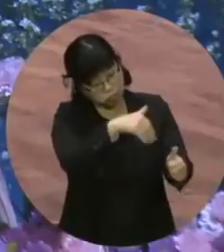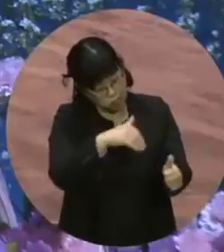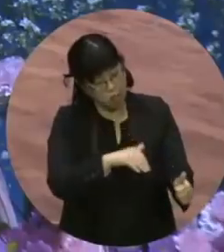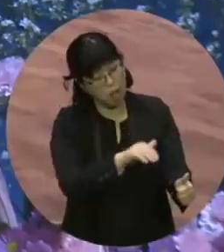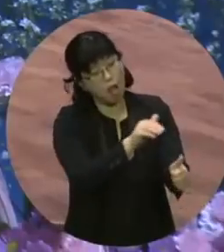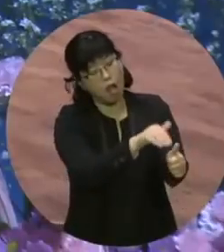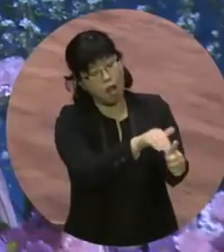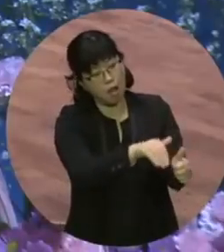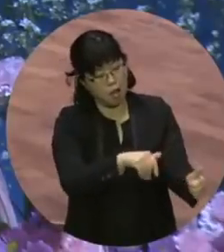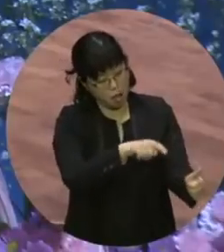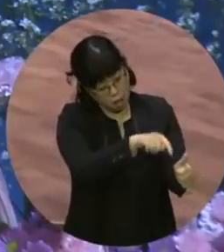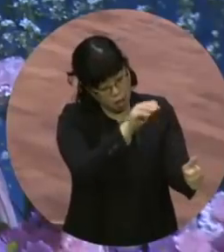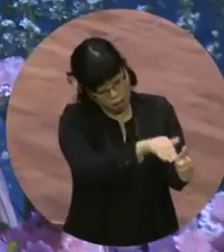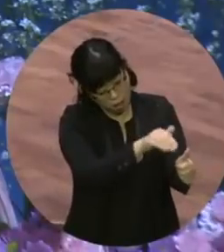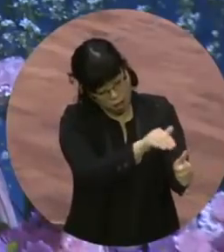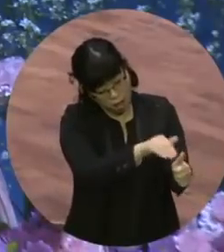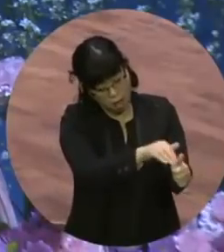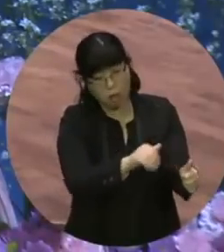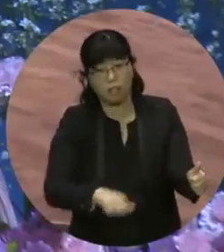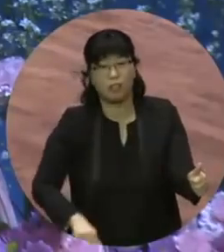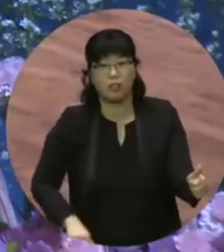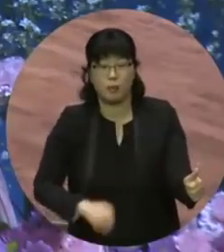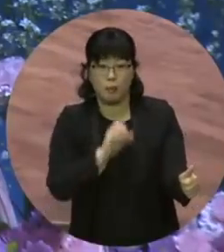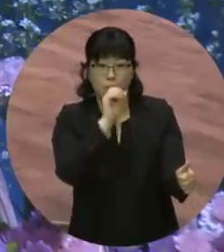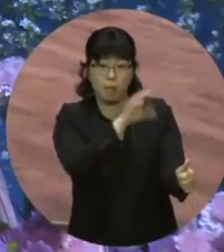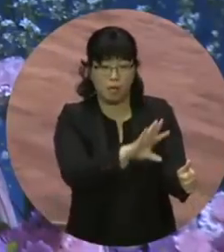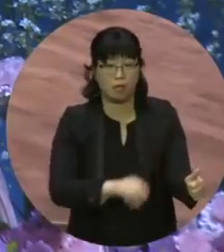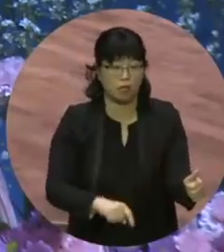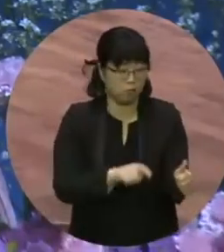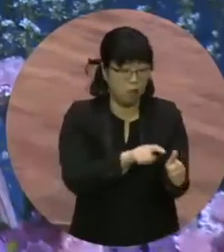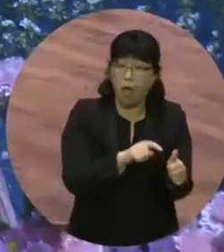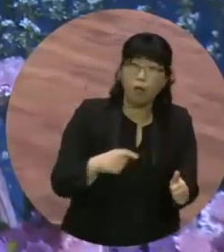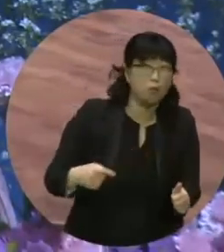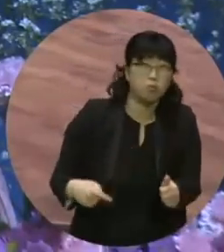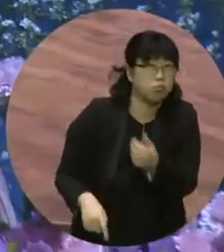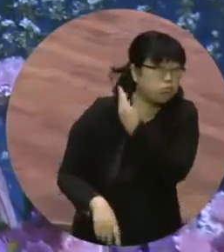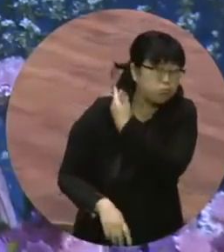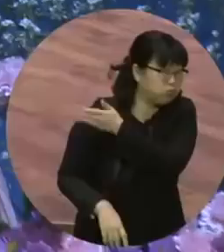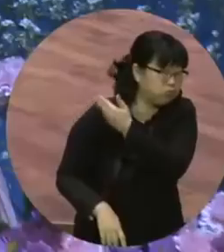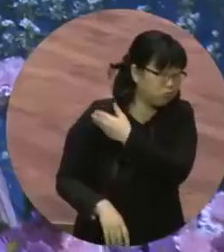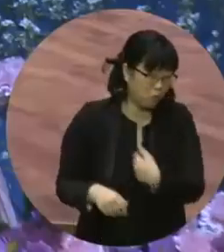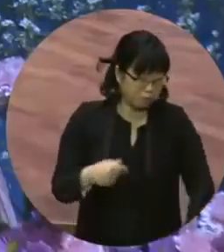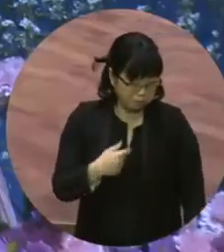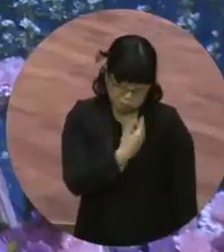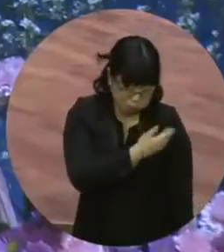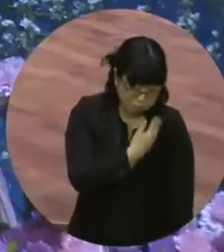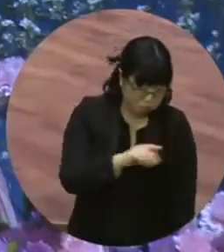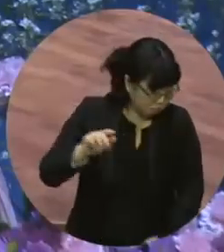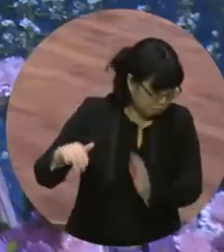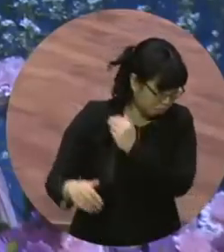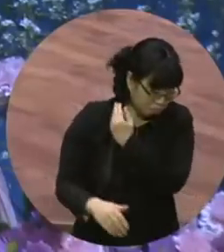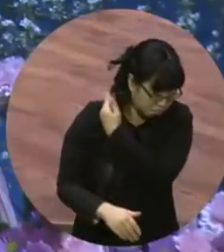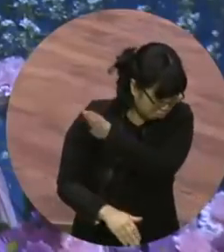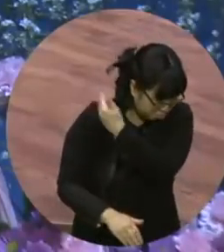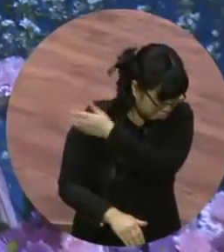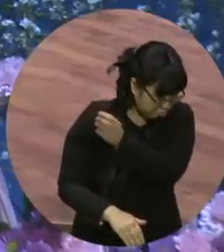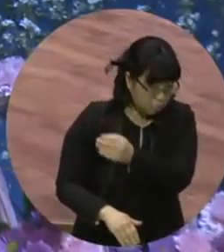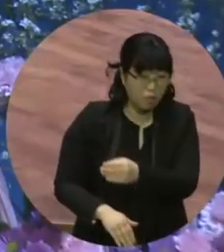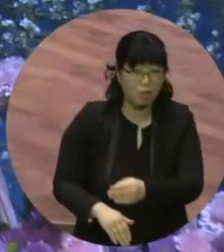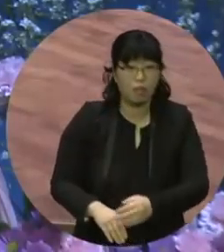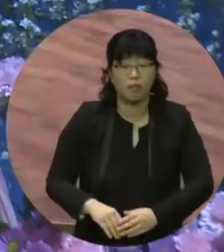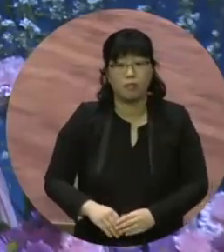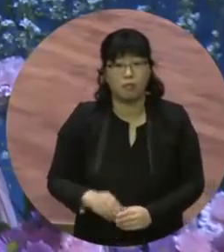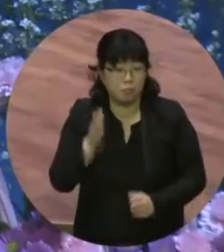하나님이 계기예요. 그게 아브라함 몰라. 하나님의 시간표는 아브라함이 99살까지